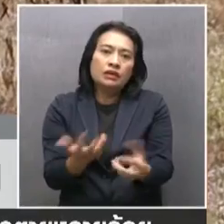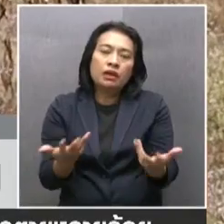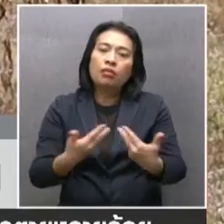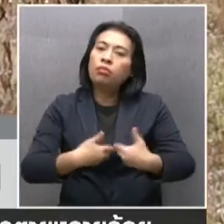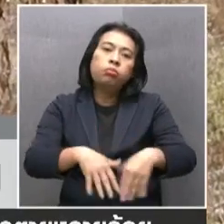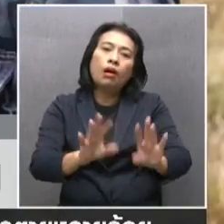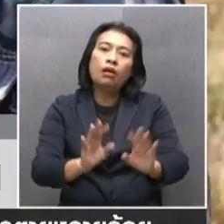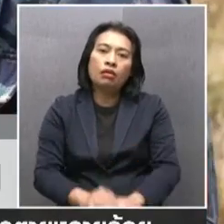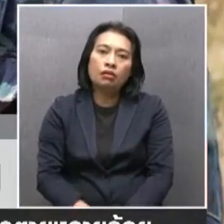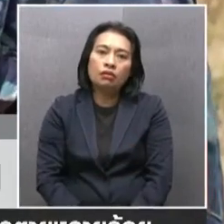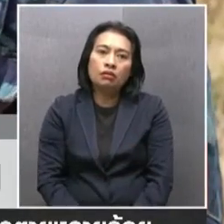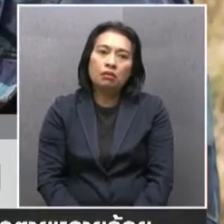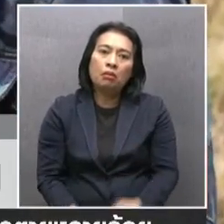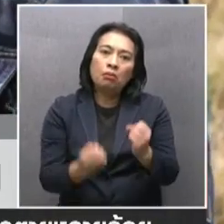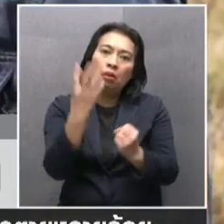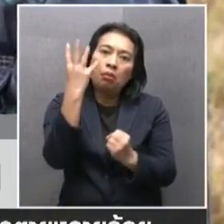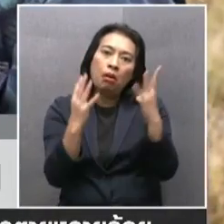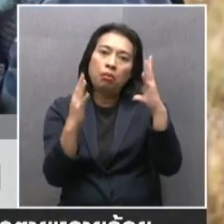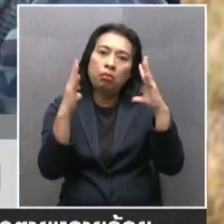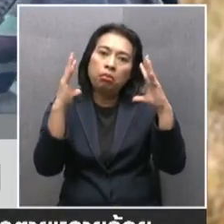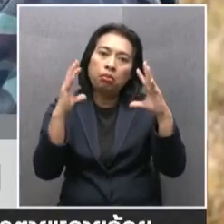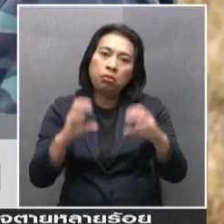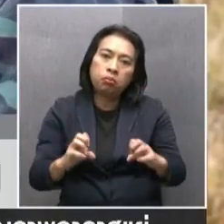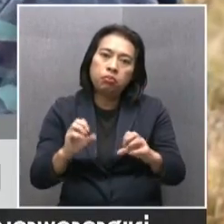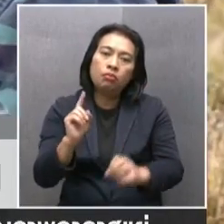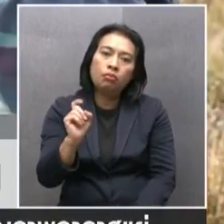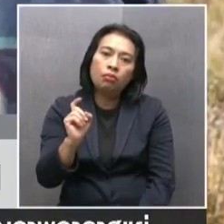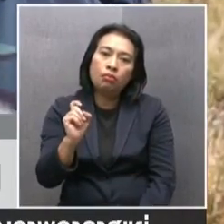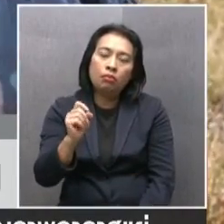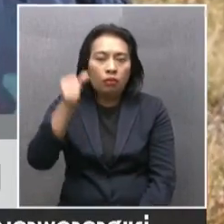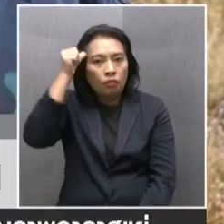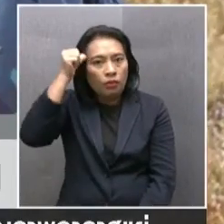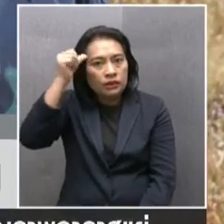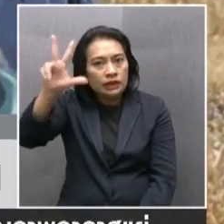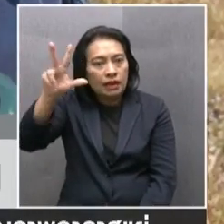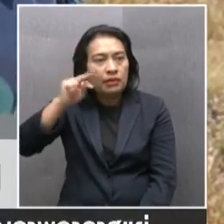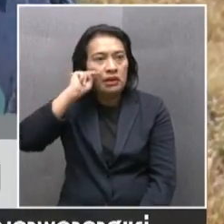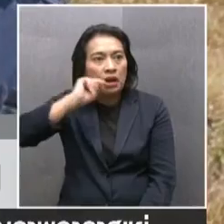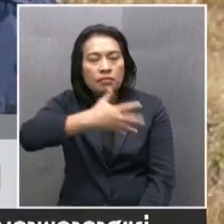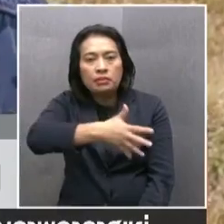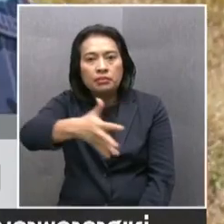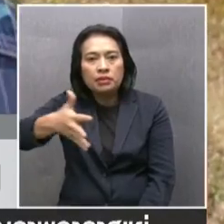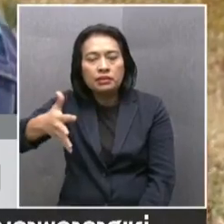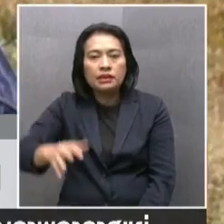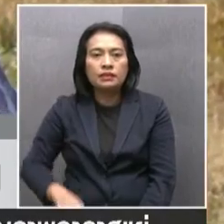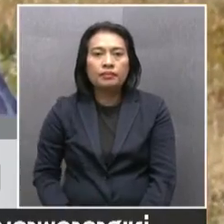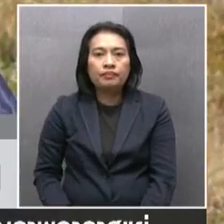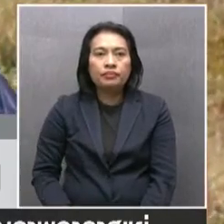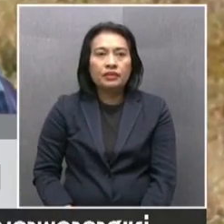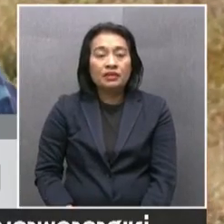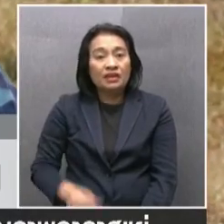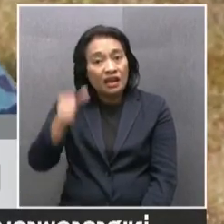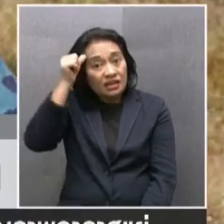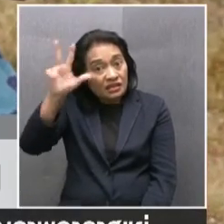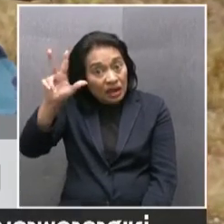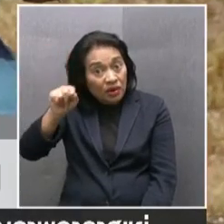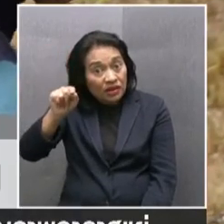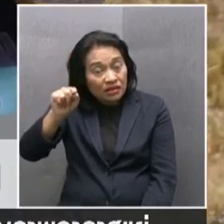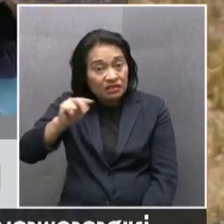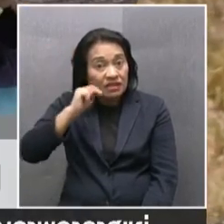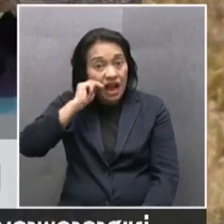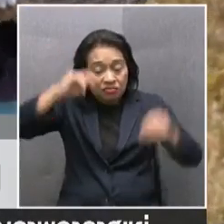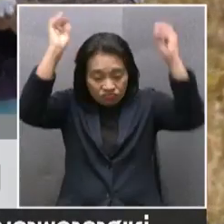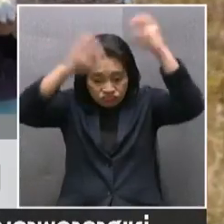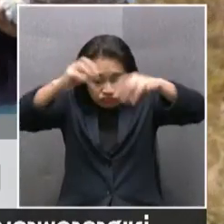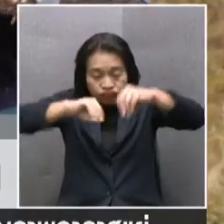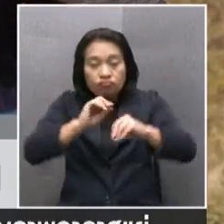ยืนต้นตายเพราะว่าไม่ได้รดน้ำมาแล้ว3วันเพราะว่าน้ำไม่มีค่ะหากภายใน3วันนี้ฝนยังไม่ตกลงมานะคะทุเรียนก็คงจะตายหม